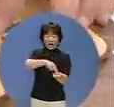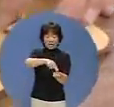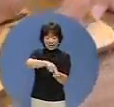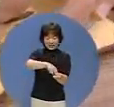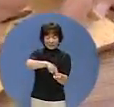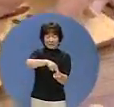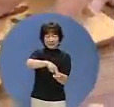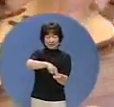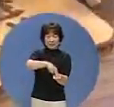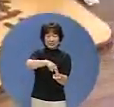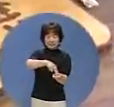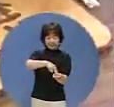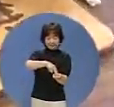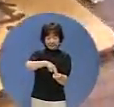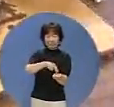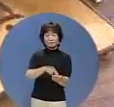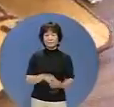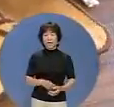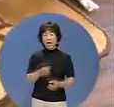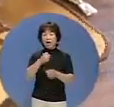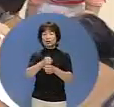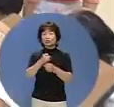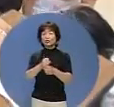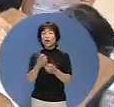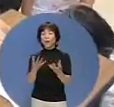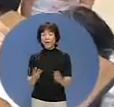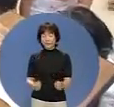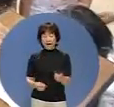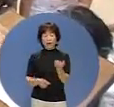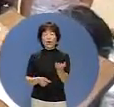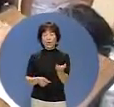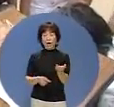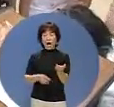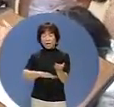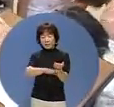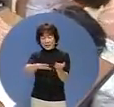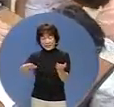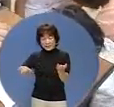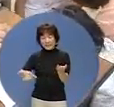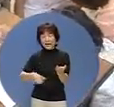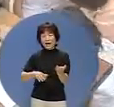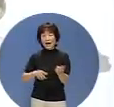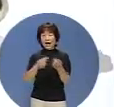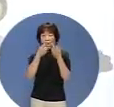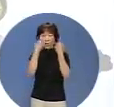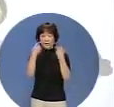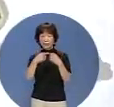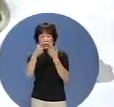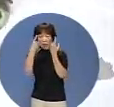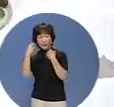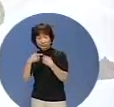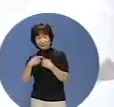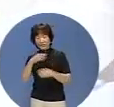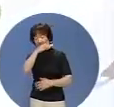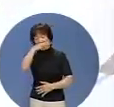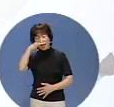さえます。出来上がった作品はどれも個性あふれるものばかり。